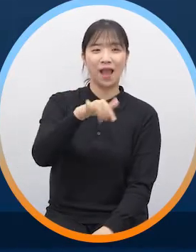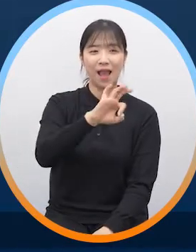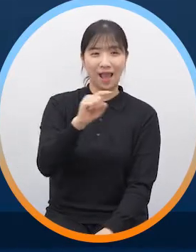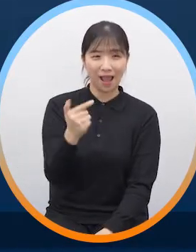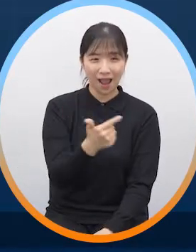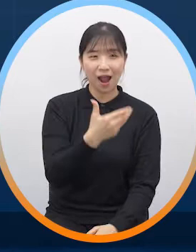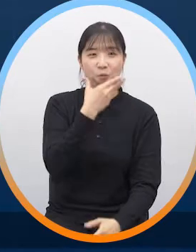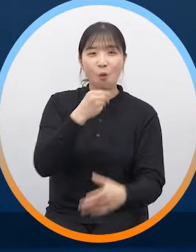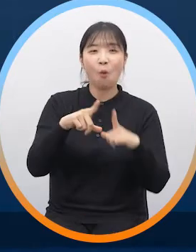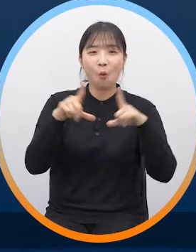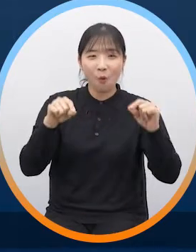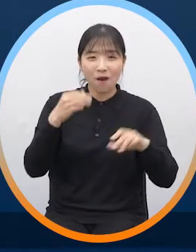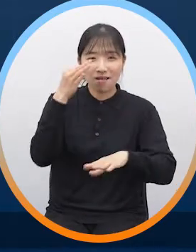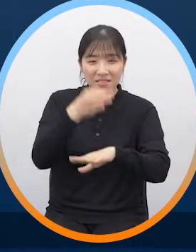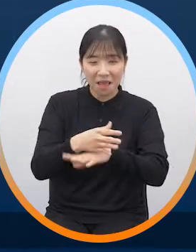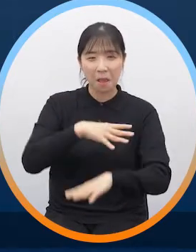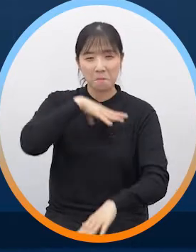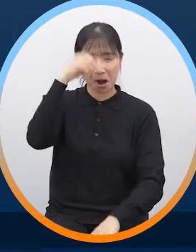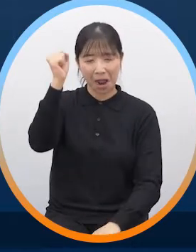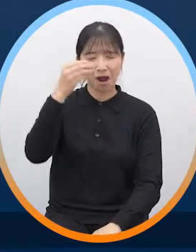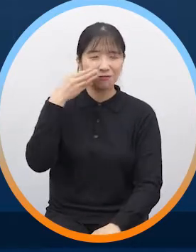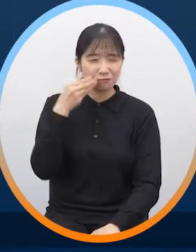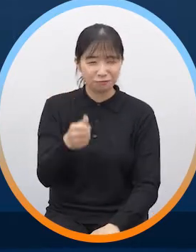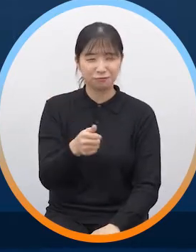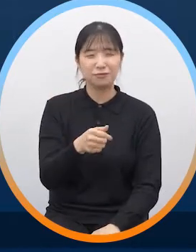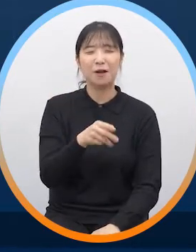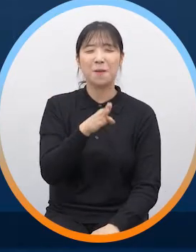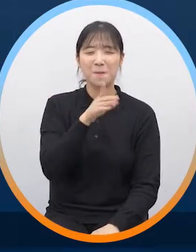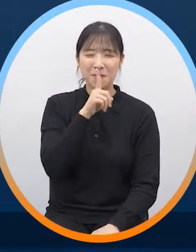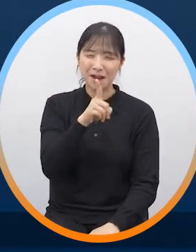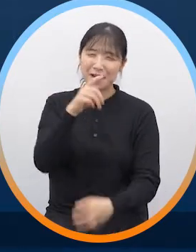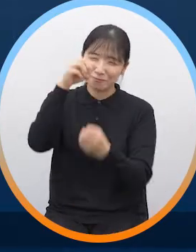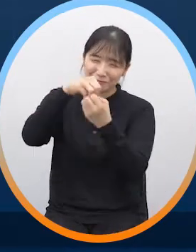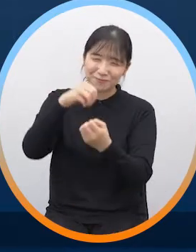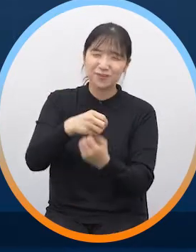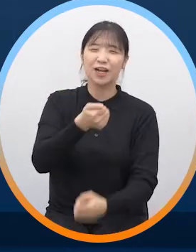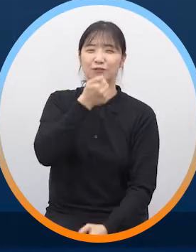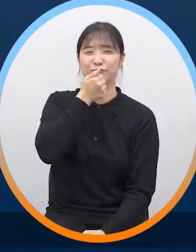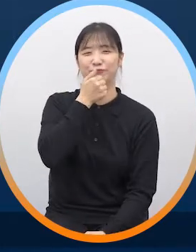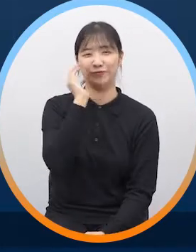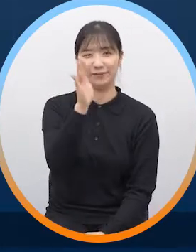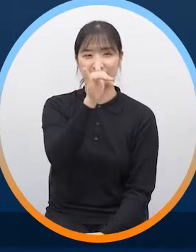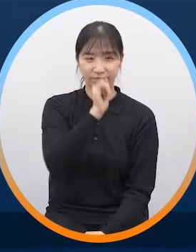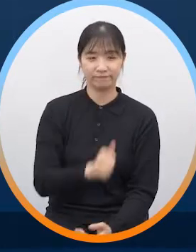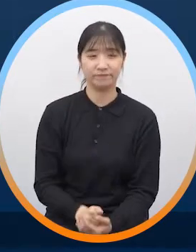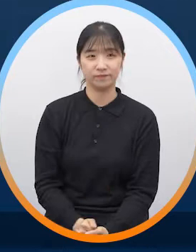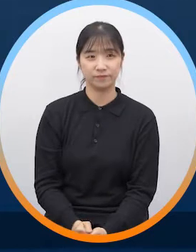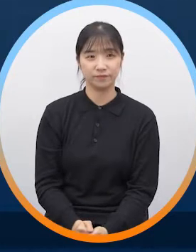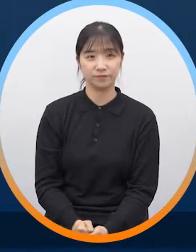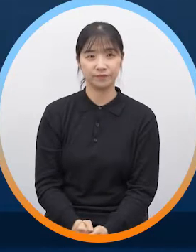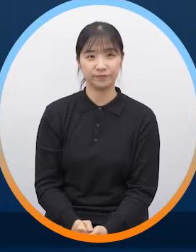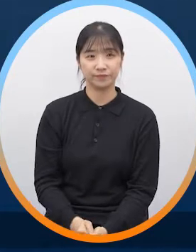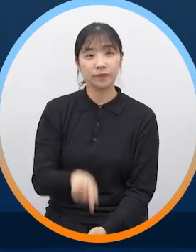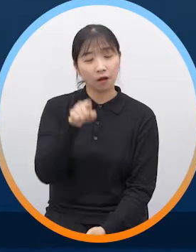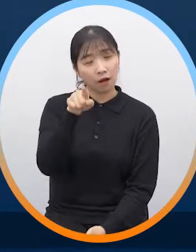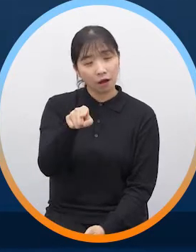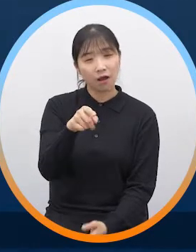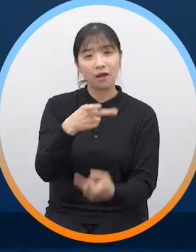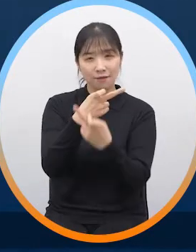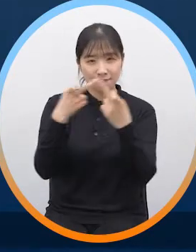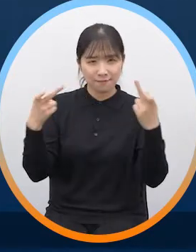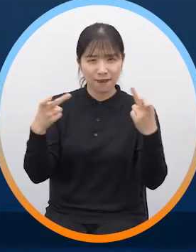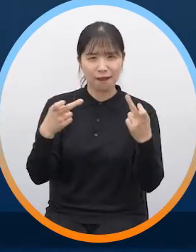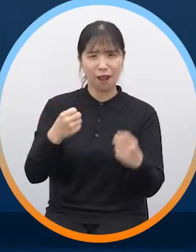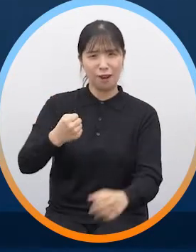나간에서 복권을 사면 당첨이 잘 된다 이런 얘기도 우스갯소리로 하는데요. 어쨌든 그 산이